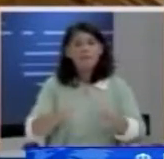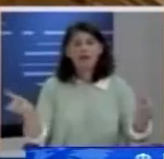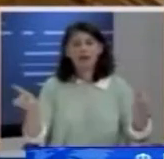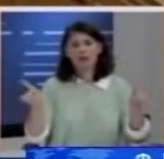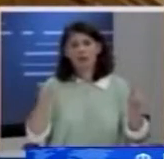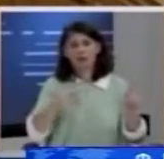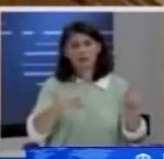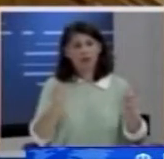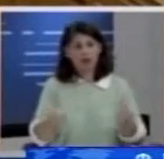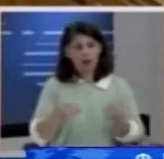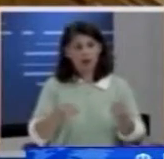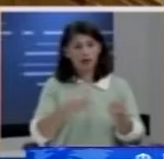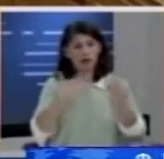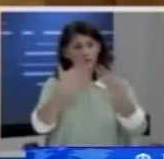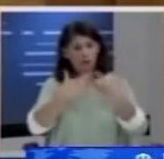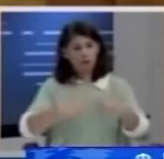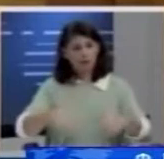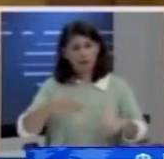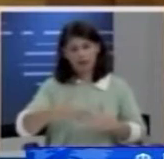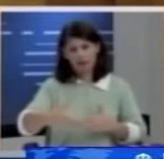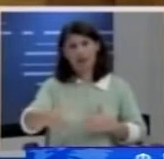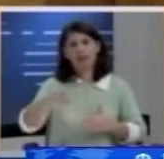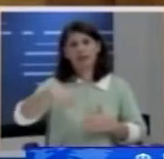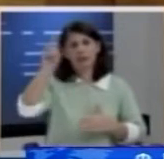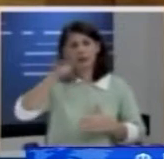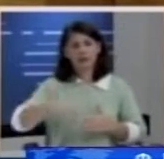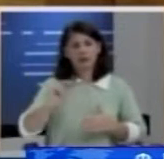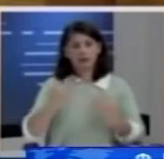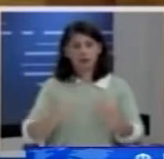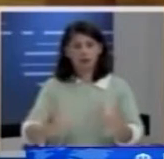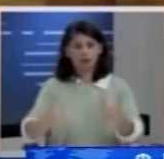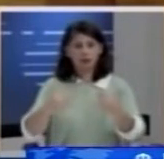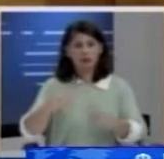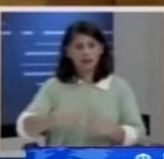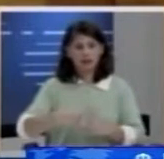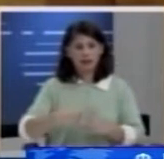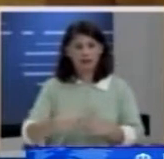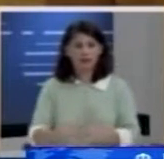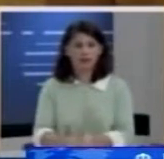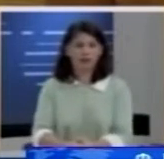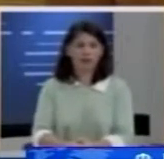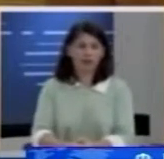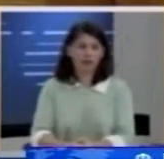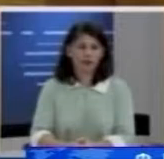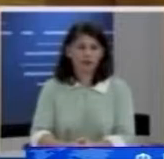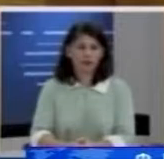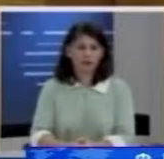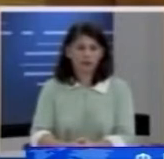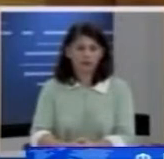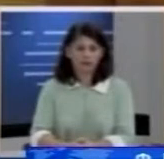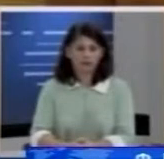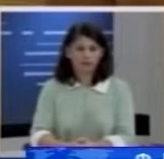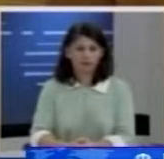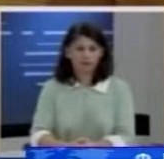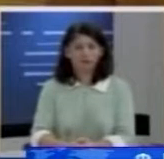σχέση με το έργο που παίζεται αυτές τις μέρες στη Βουλή και στην Ελλάδα. Δεν ξέρετε βέβαια